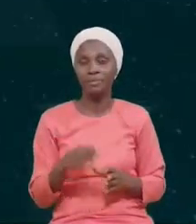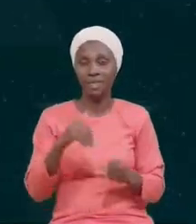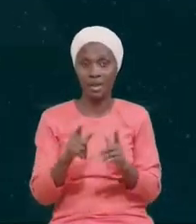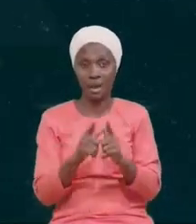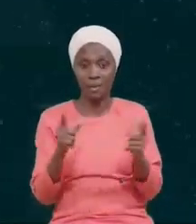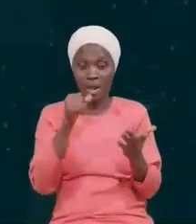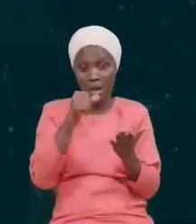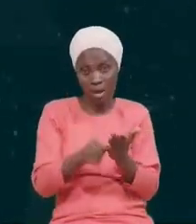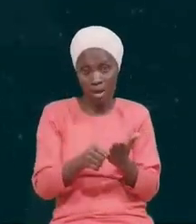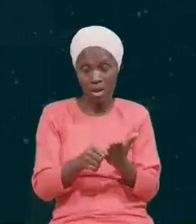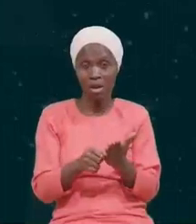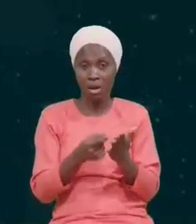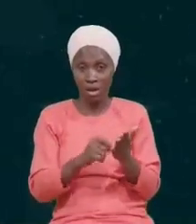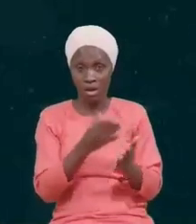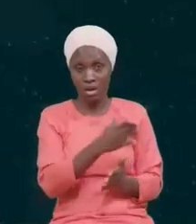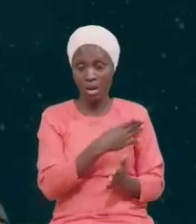lisible.